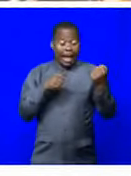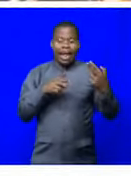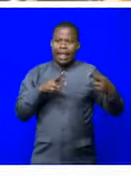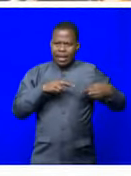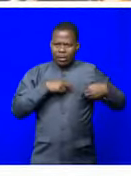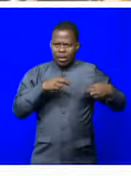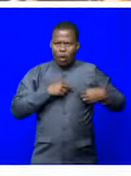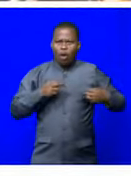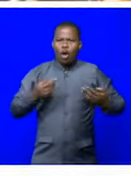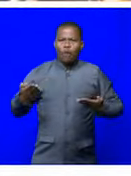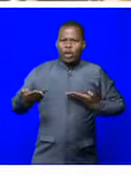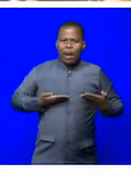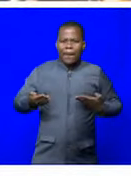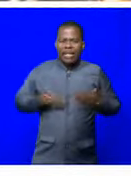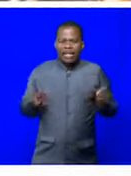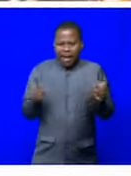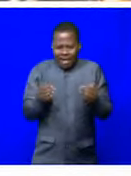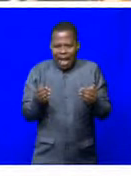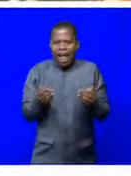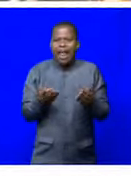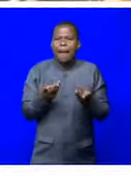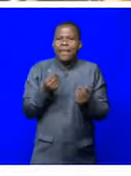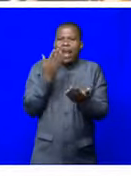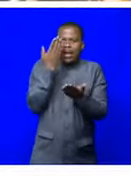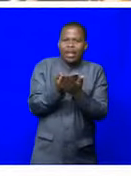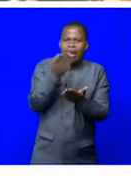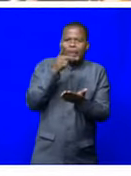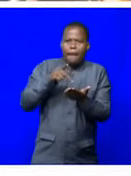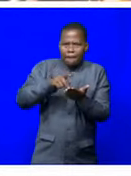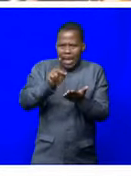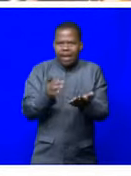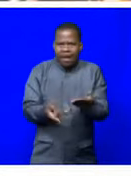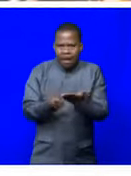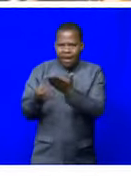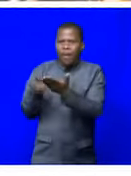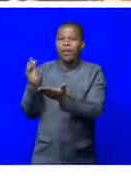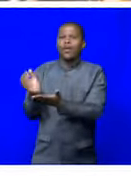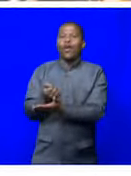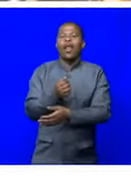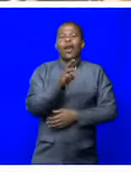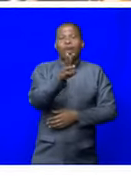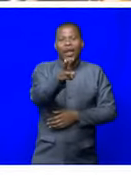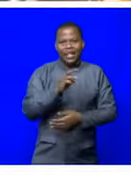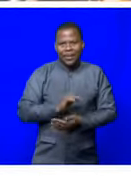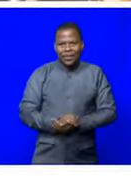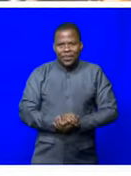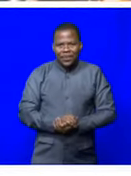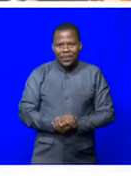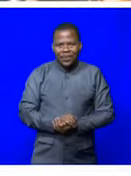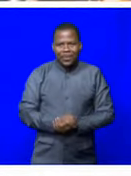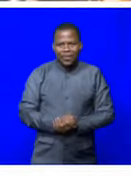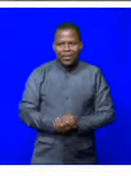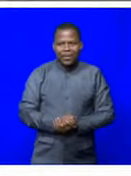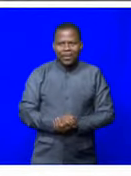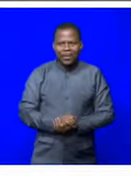lusito ngephansi kwesikhwama sekusita bosomabhizinisi labancane i-Informal Traders Revolving Fund.